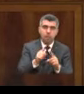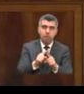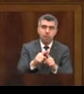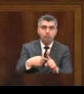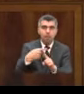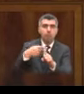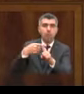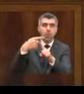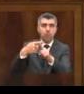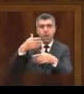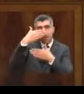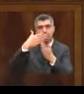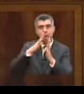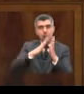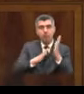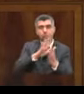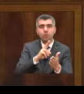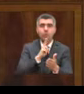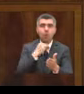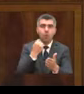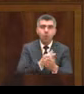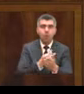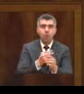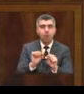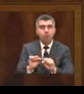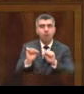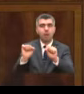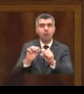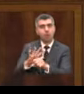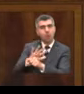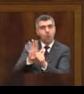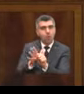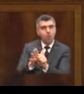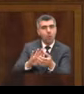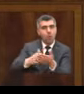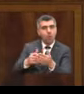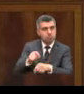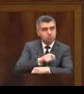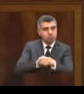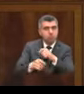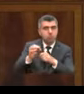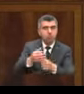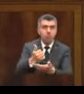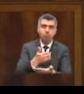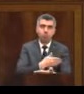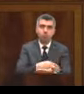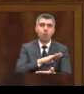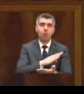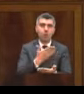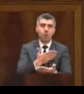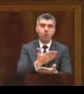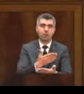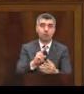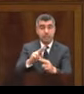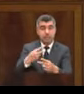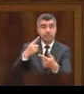إنجازات بلادنا وهذه الحكومة في مجال مواجهة الجائحة بكل حزم وبكل مسؤولية وبكل فعالية. الإنجاز